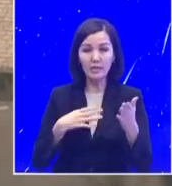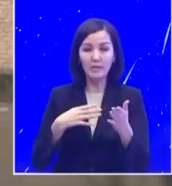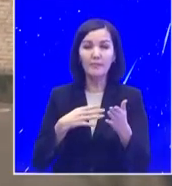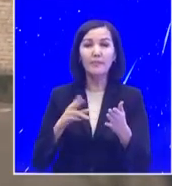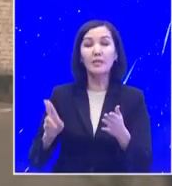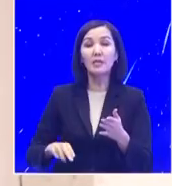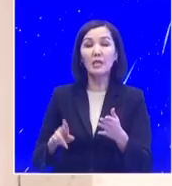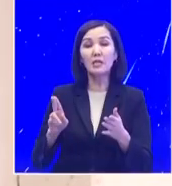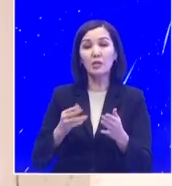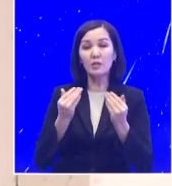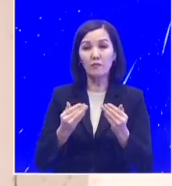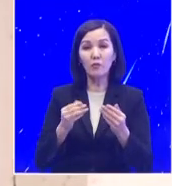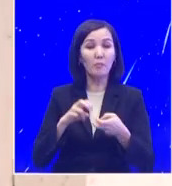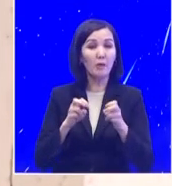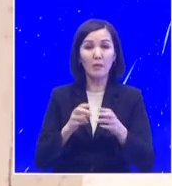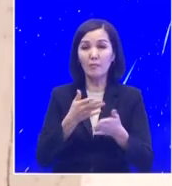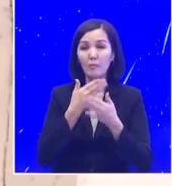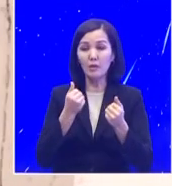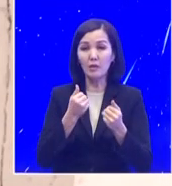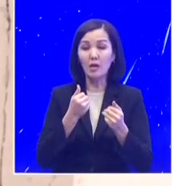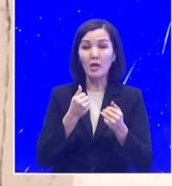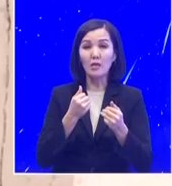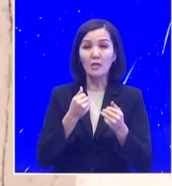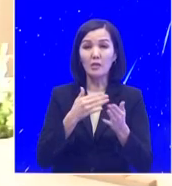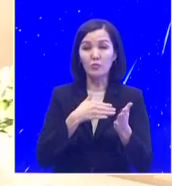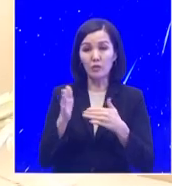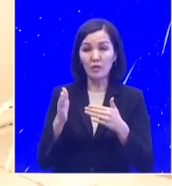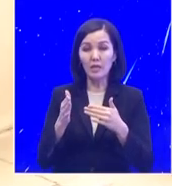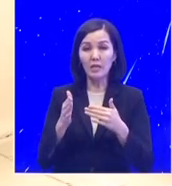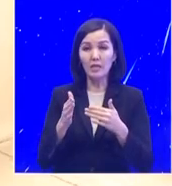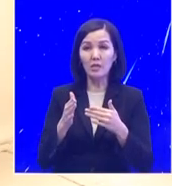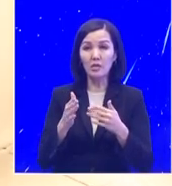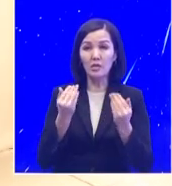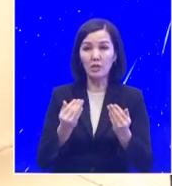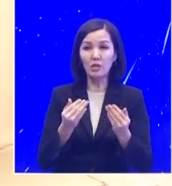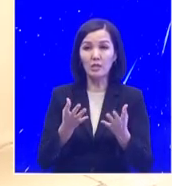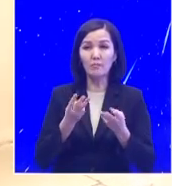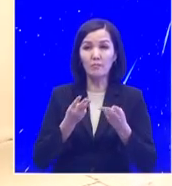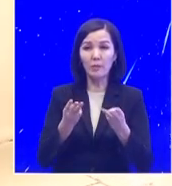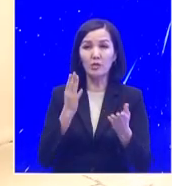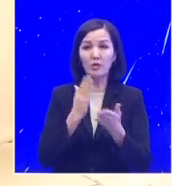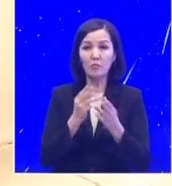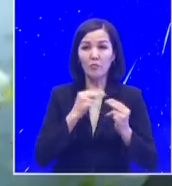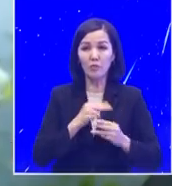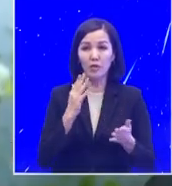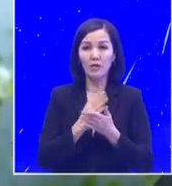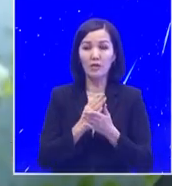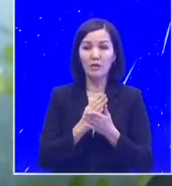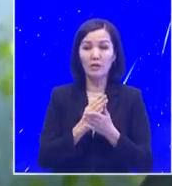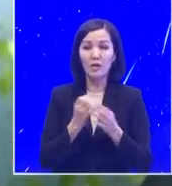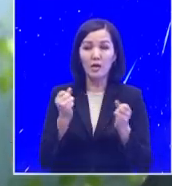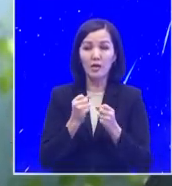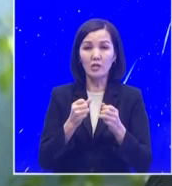директор школы, сейчас проблем нет. Их устранили. Солярка закуплена в достаточном количестве и хватит до окончания